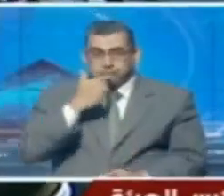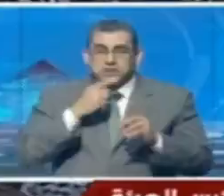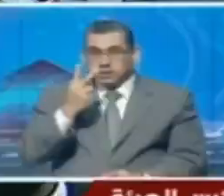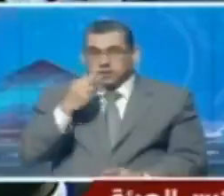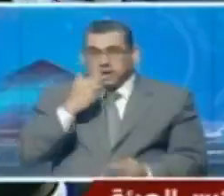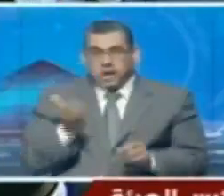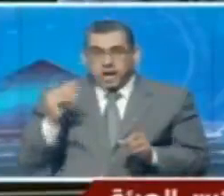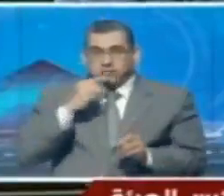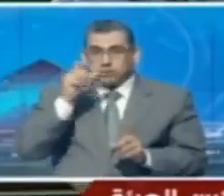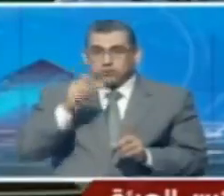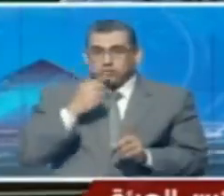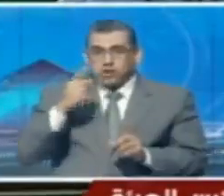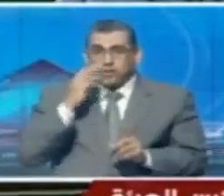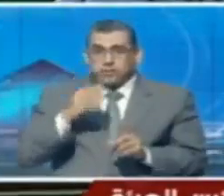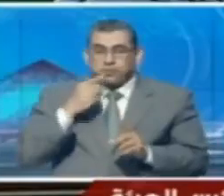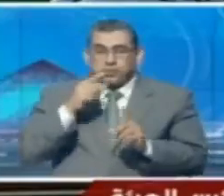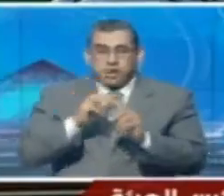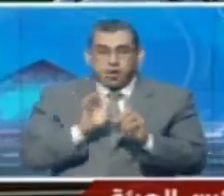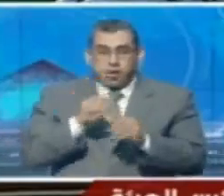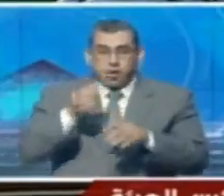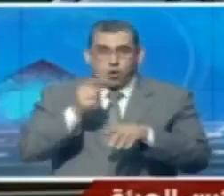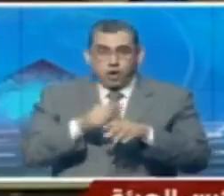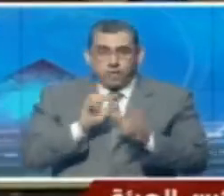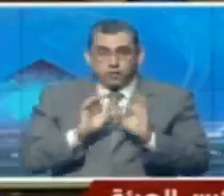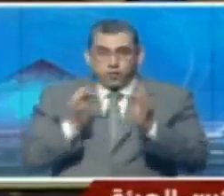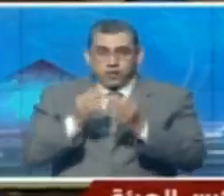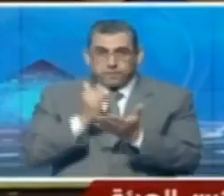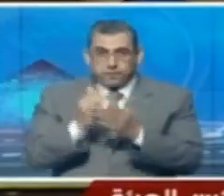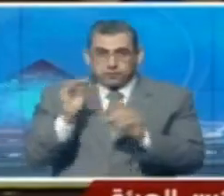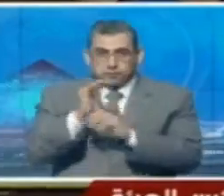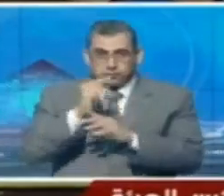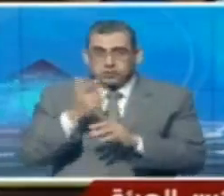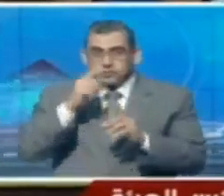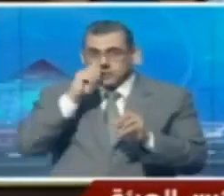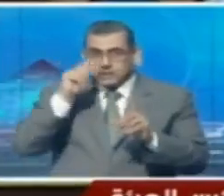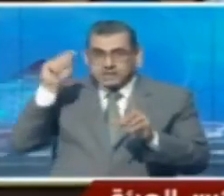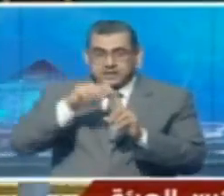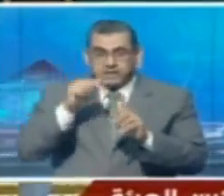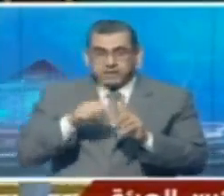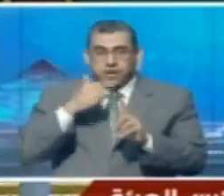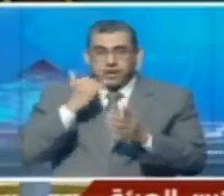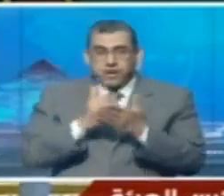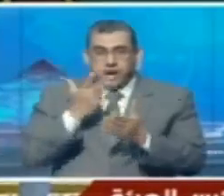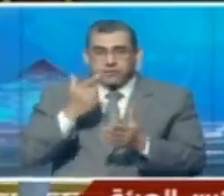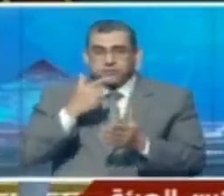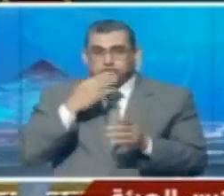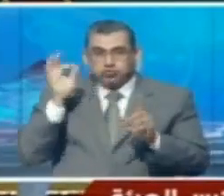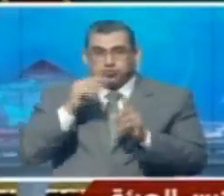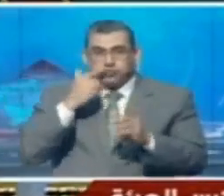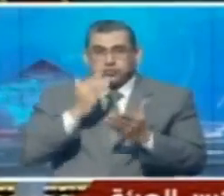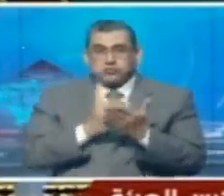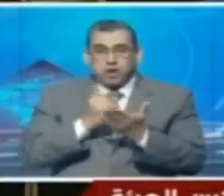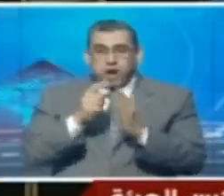كان المتنمر من أصول المجني عليه، أو من المتولين تربيته، أو ممن لهم سلطة عليه أو مسلما إليه